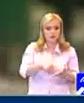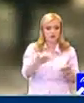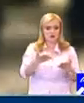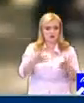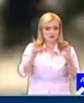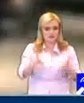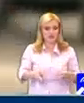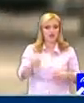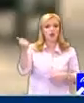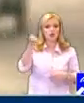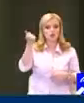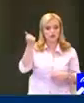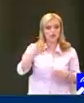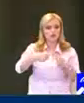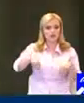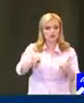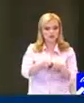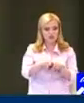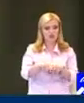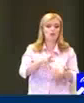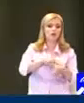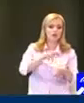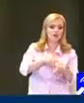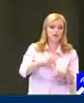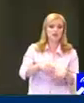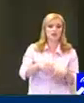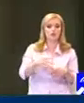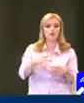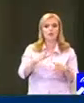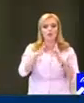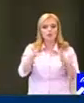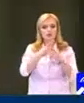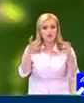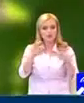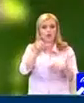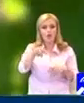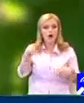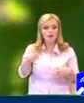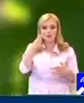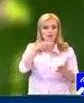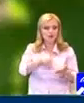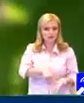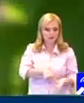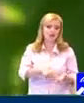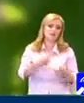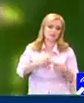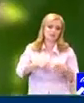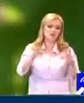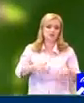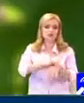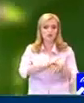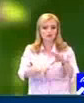va organiza duminică o cursă de alergare și va veni și cu mesaje de informare și sensibilizare pentru ca oamenii să cunoască detalii despre